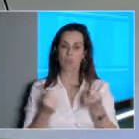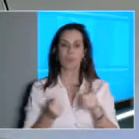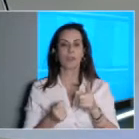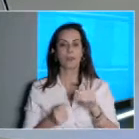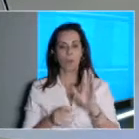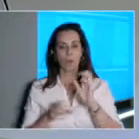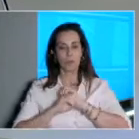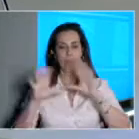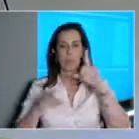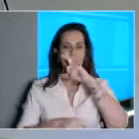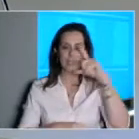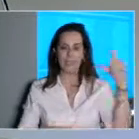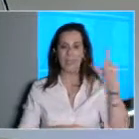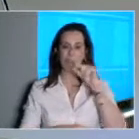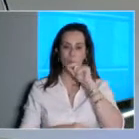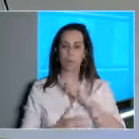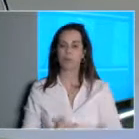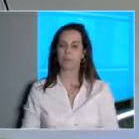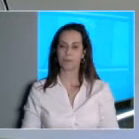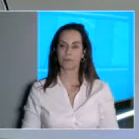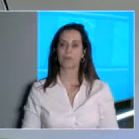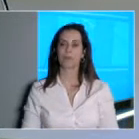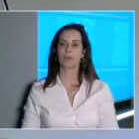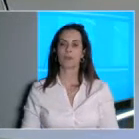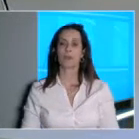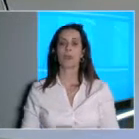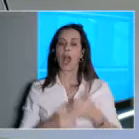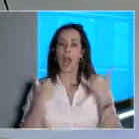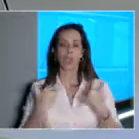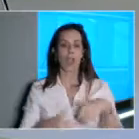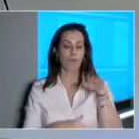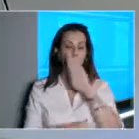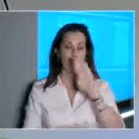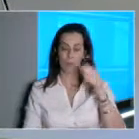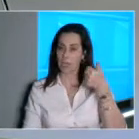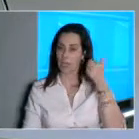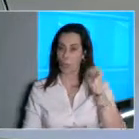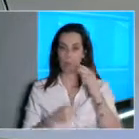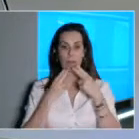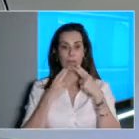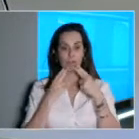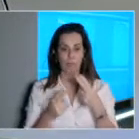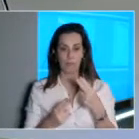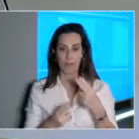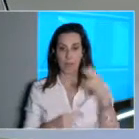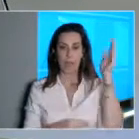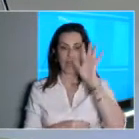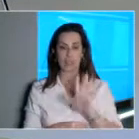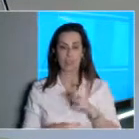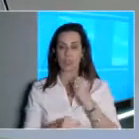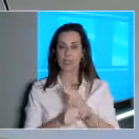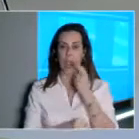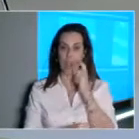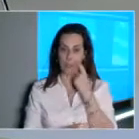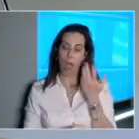סרטונים לאינסטגרם שלו ולטוויטר. מעניין. נחזור לנתניהו, אתמול הוא הגיב לסרטון שפרסם אהוד